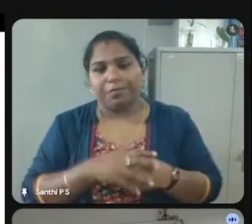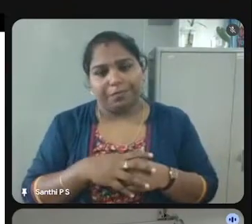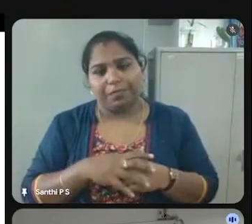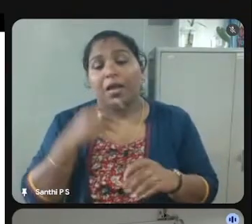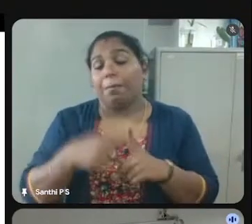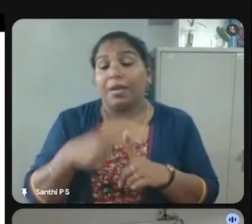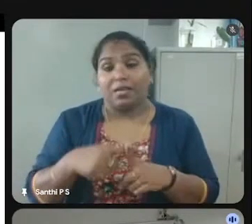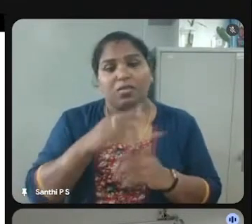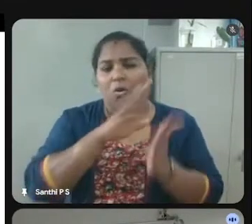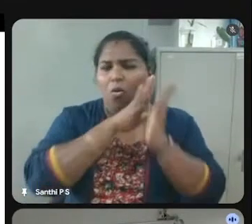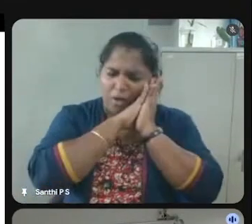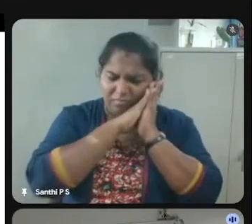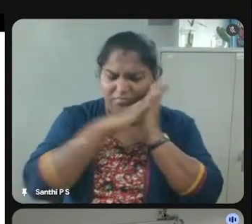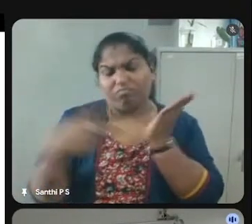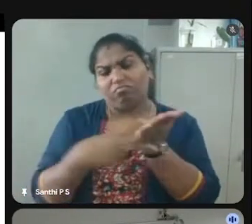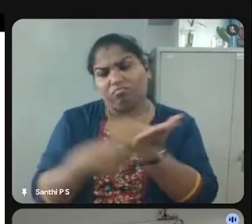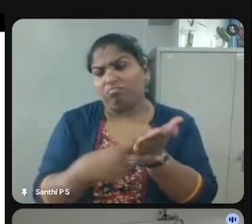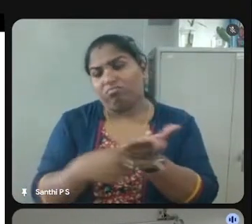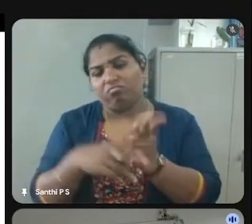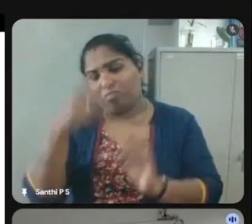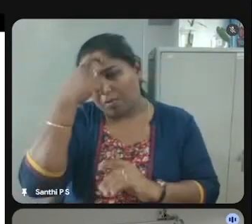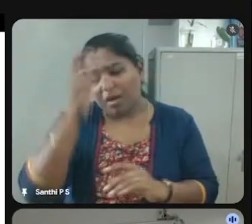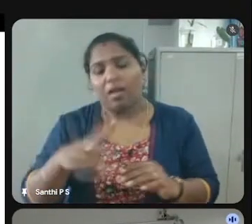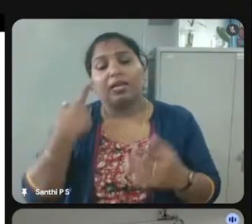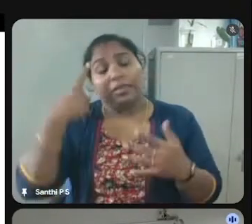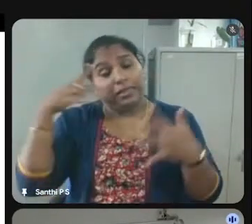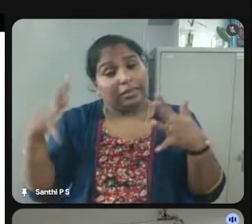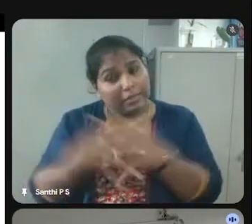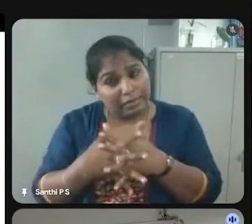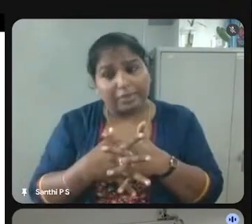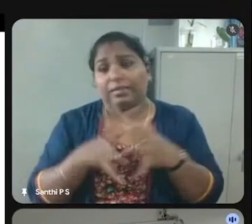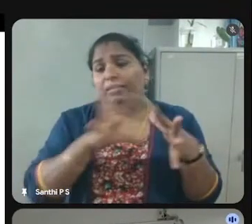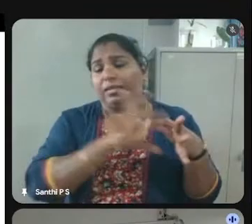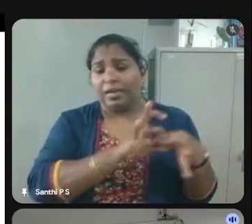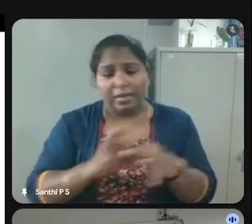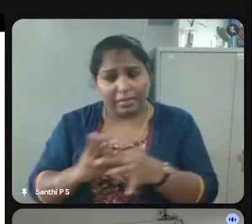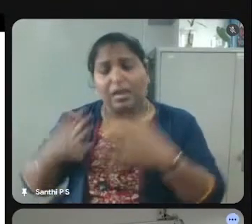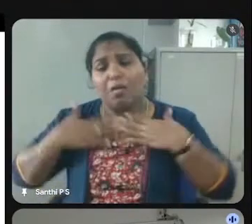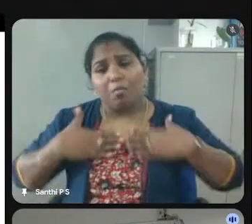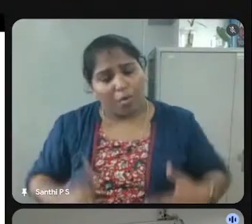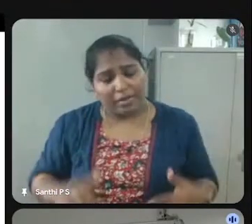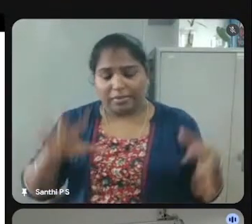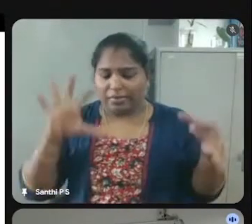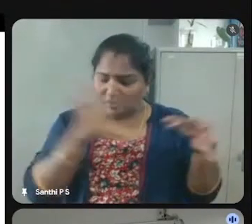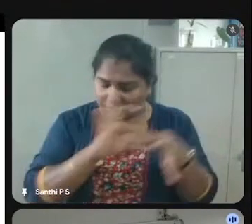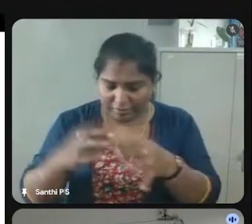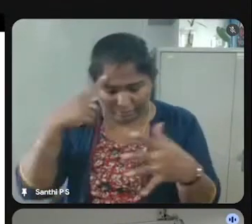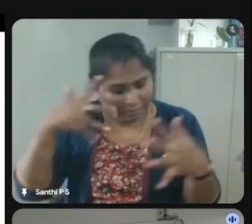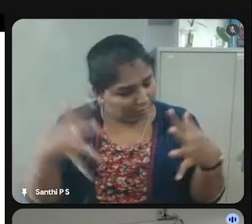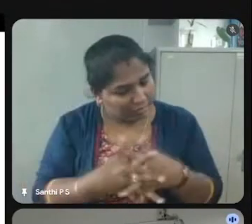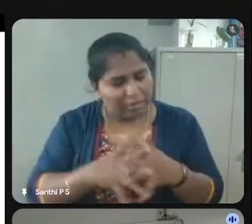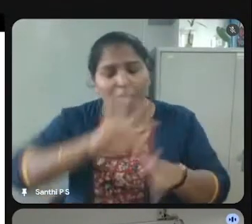ഉറക്ക പ്രശ്നങ്ങൾ ഒരുപാട് പേരിലുണ്ട്. നിരന്തരമായ സമ്മർദ്ദം കൊണ്ടുള്ള ശാരീരിക സമ്മർദ്ദം നമുക്ക്, ഞാൻ പറഞ്ഞു, മാനസികമായി